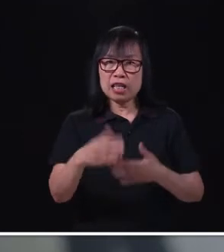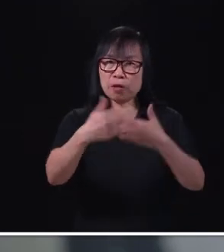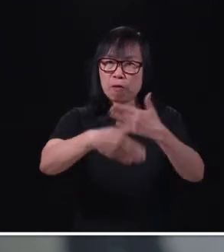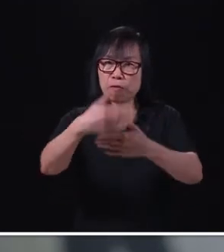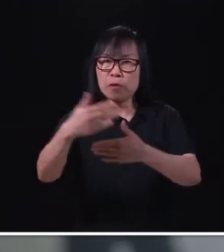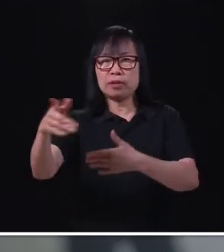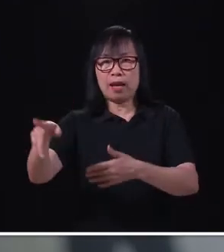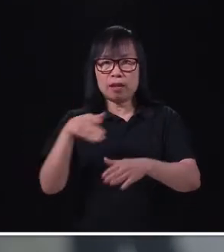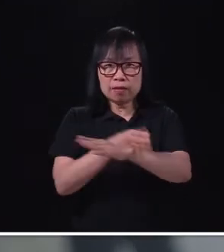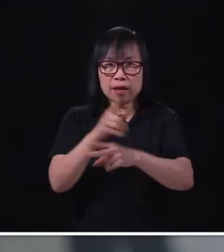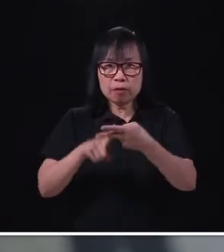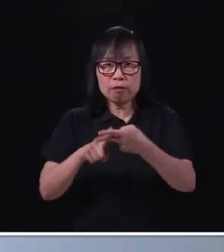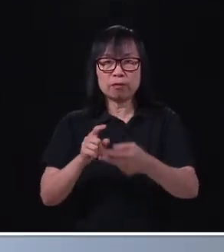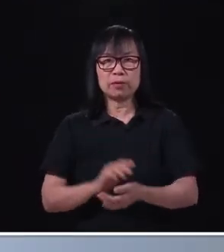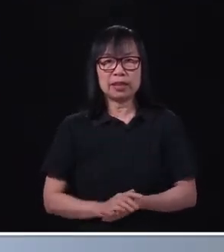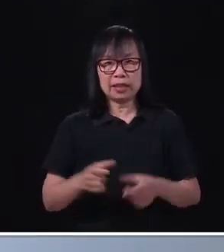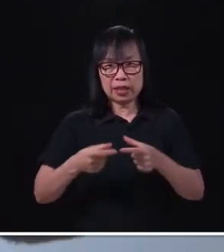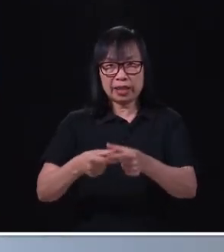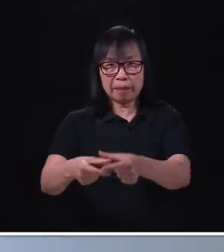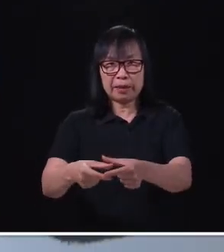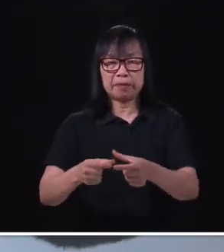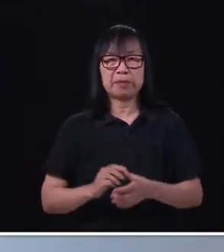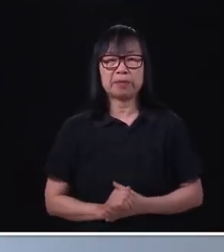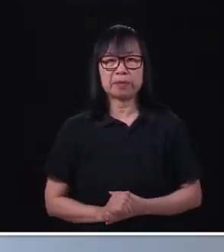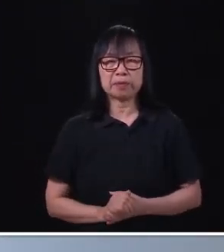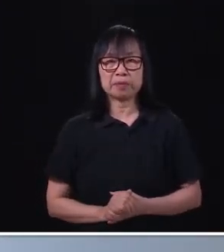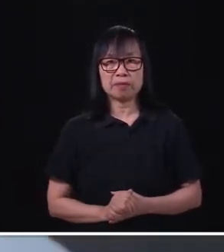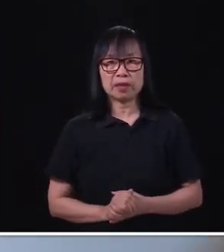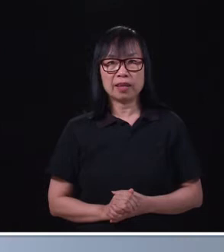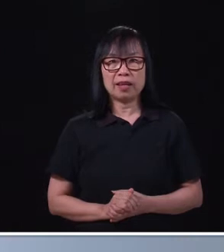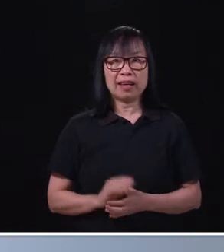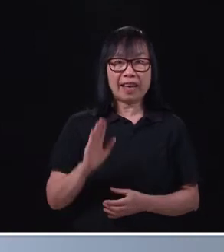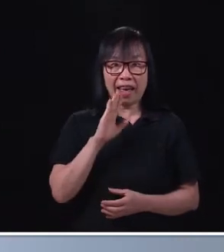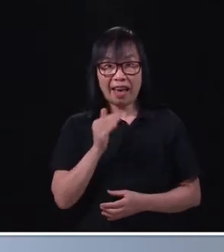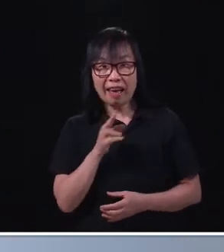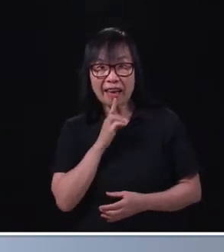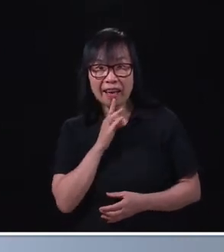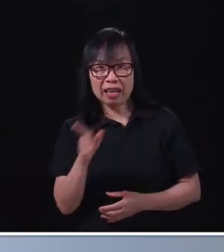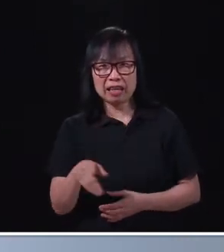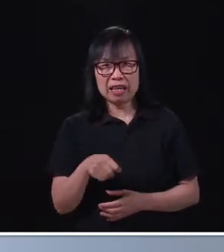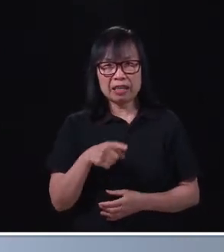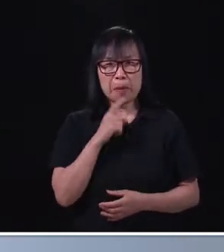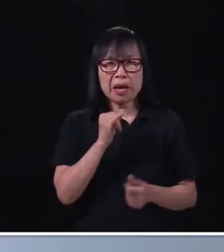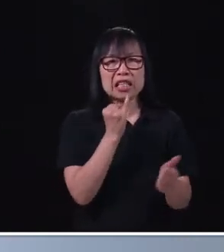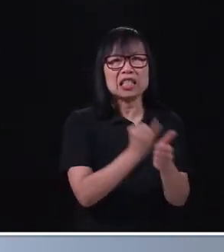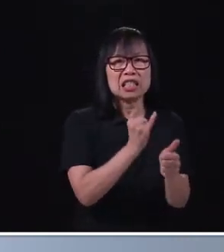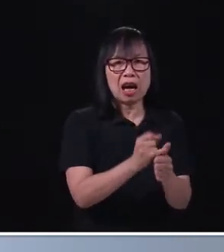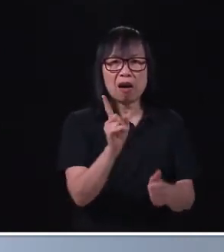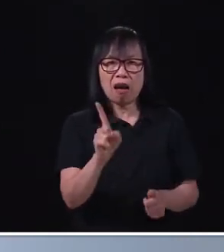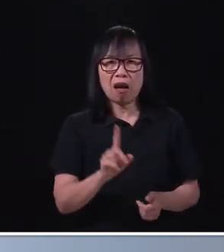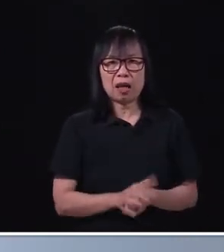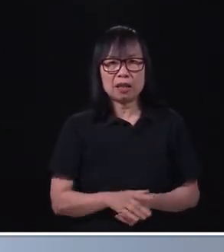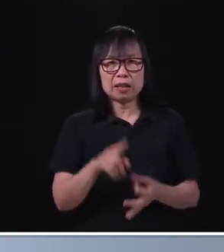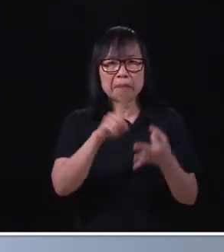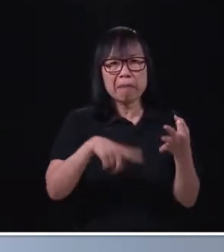務大樓二樓中心嘅社工。啊，呢張我卡片啊。 哦，係啊。有咩指教啊？ 點